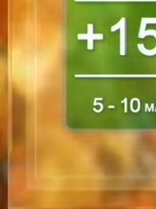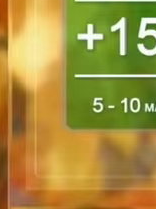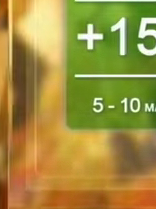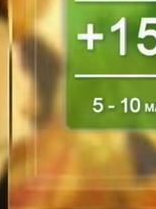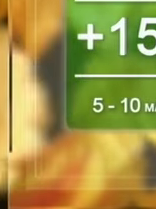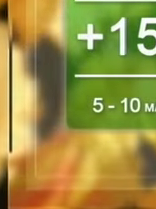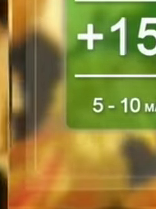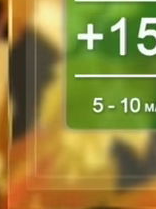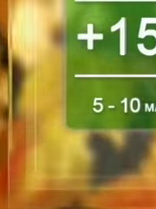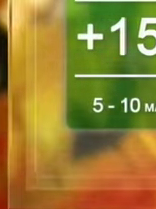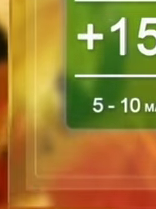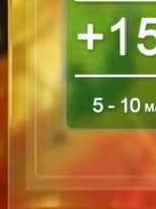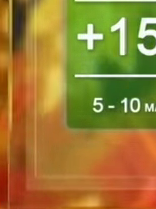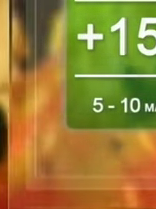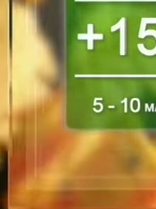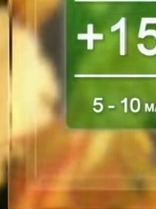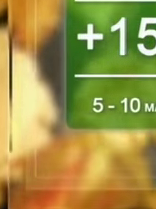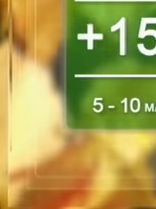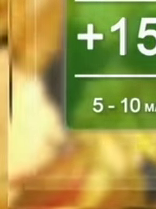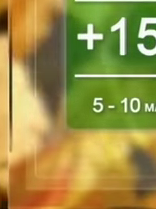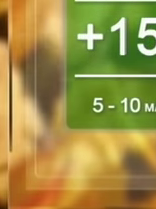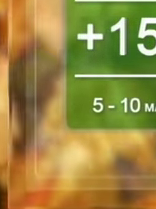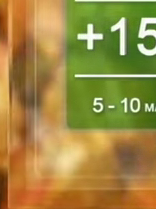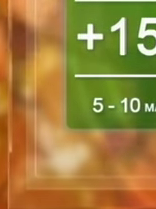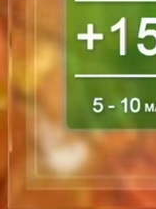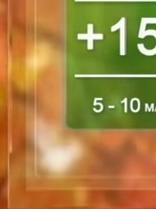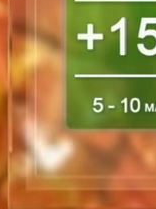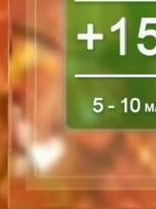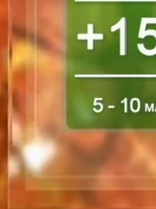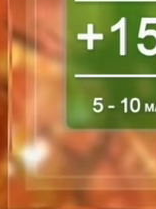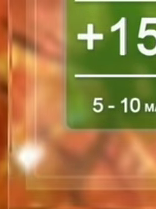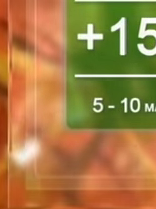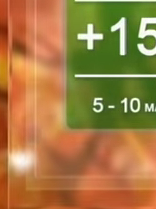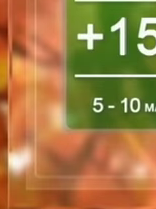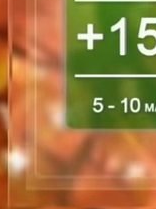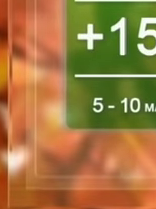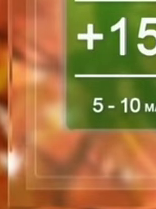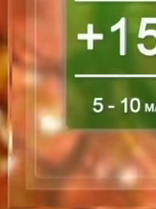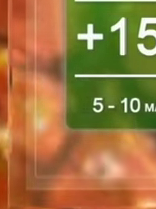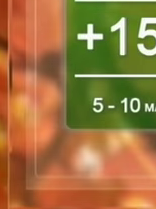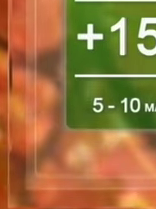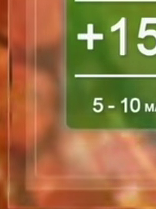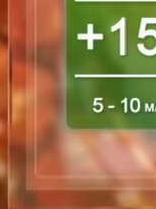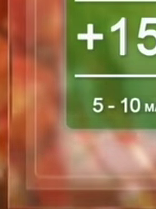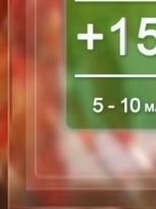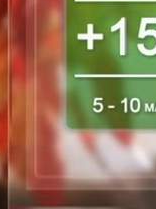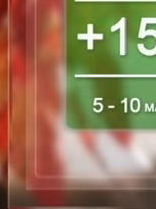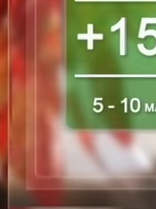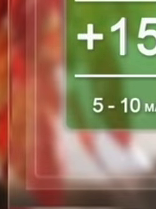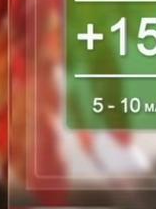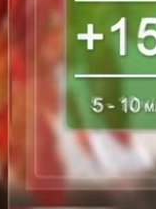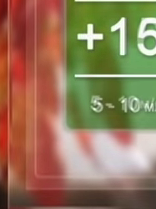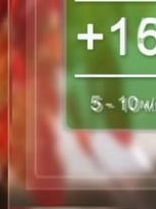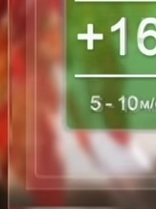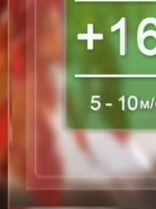4-9 градусів, на поверхні ґрунту можливі заморозки від 0 до мінус 3. Вдень повітря прогріється до